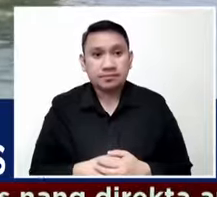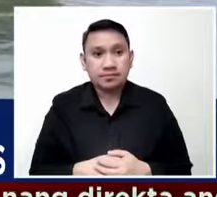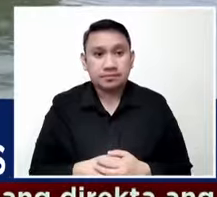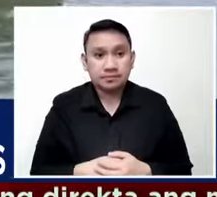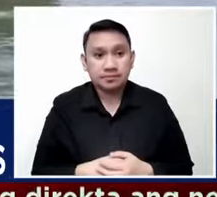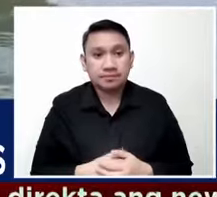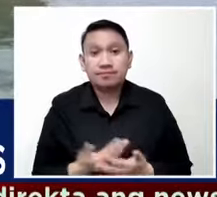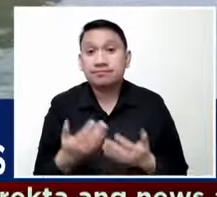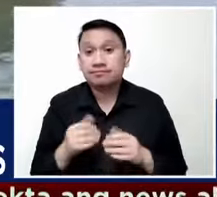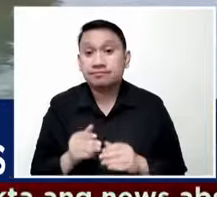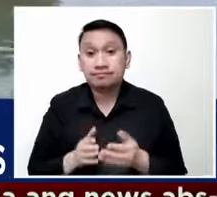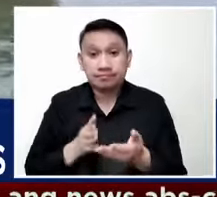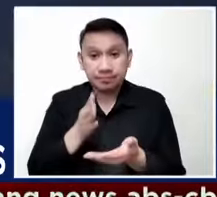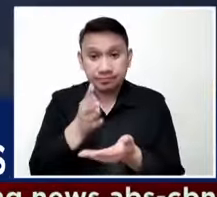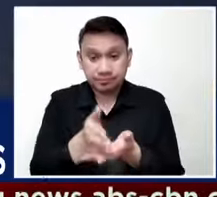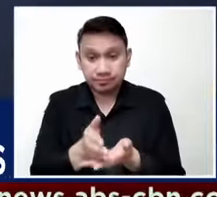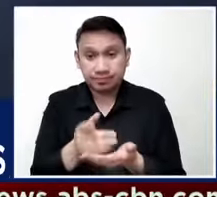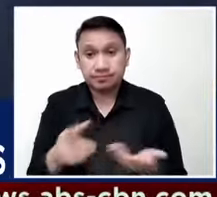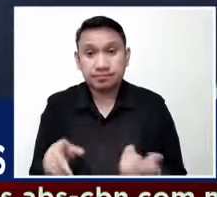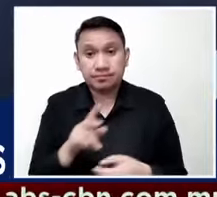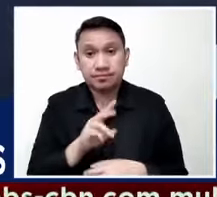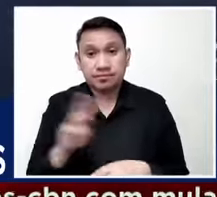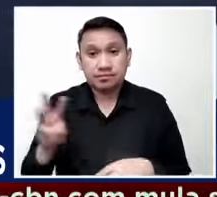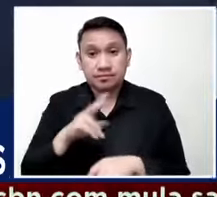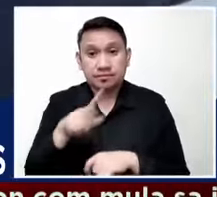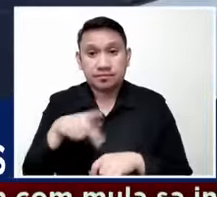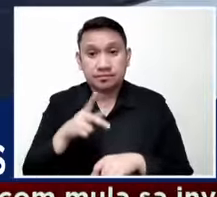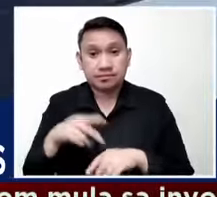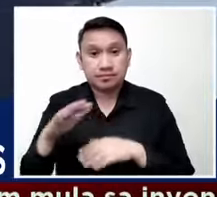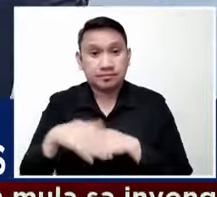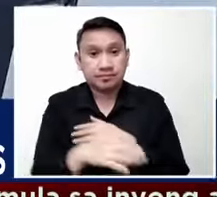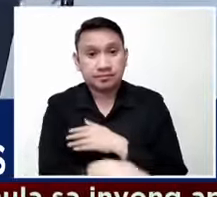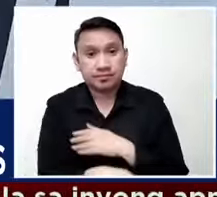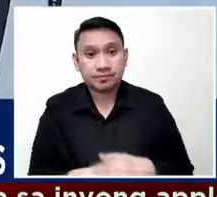patungo sa mga pangisdaan sa West Philippine Sea.